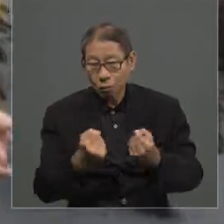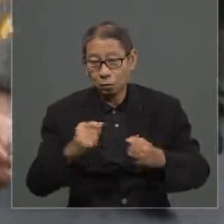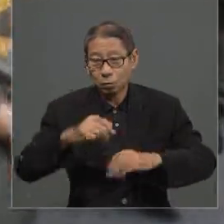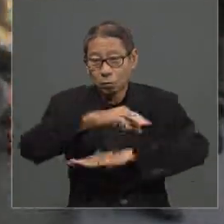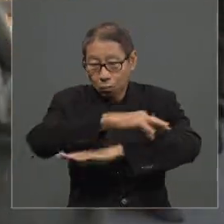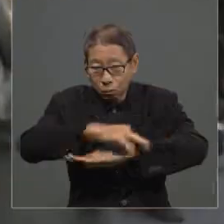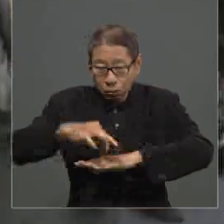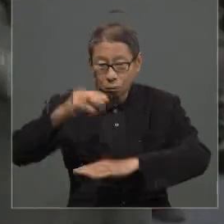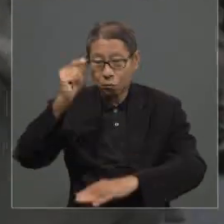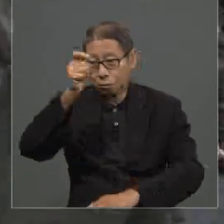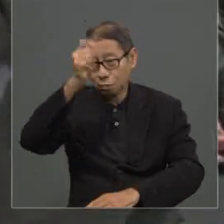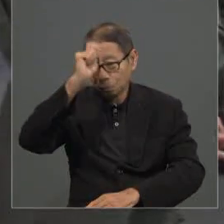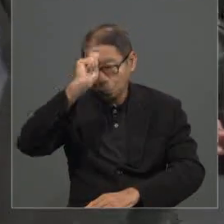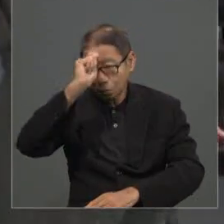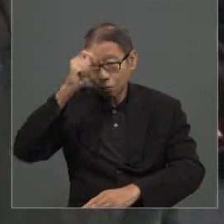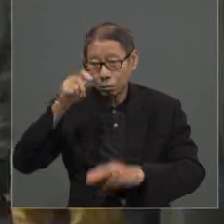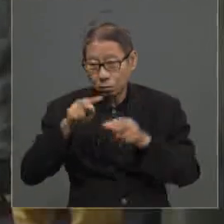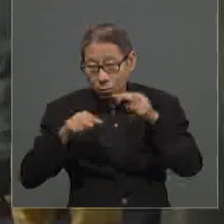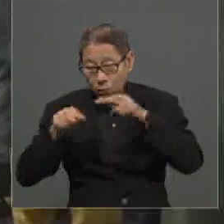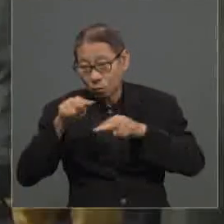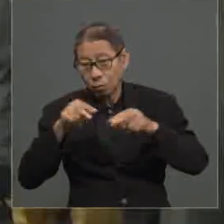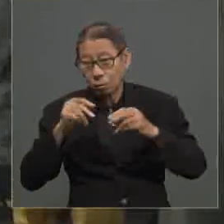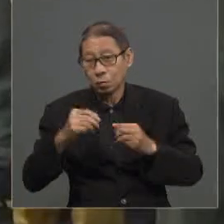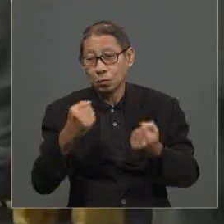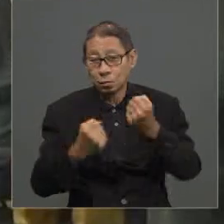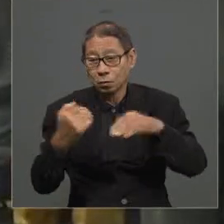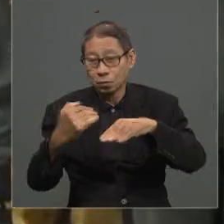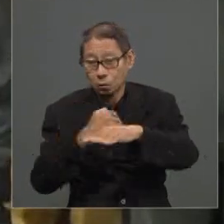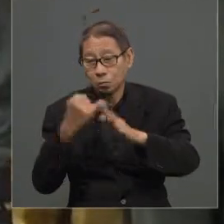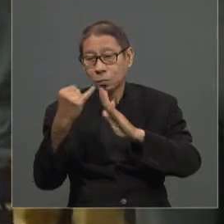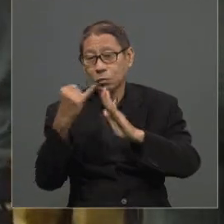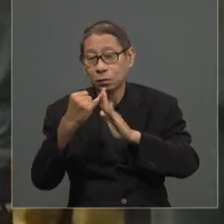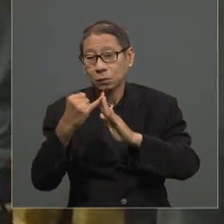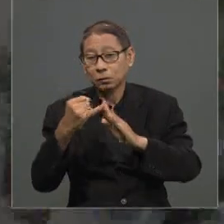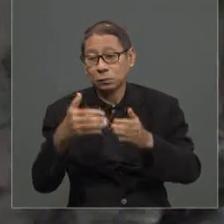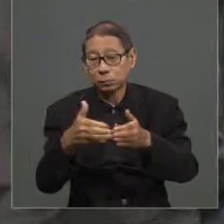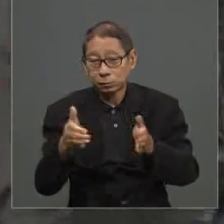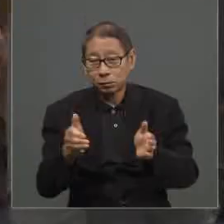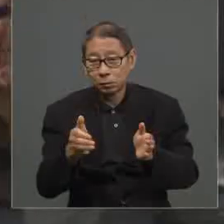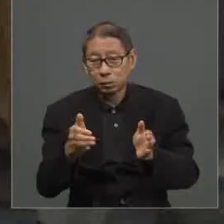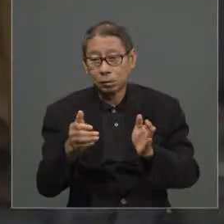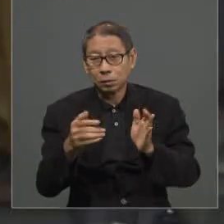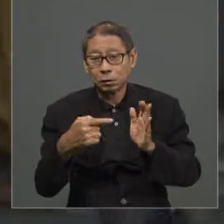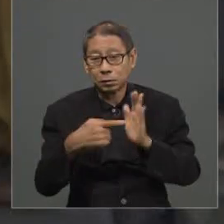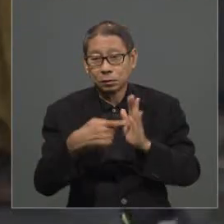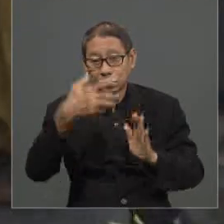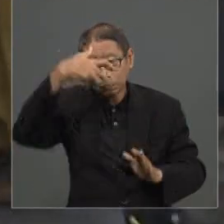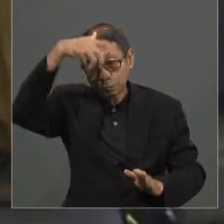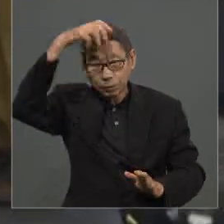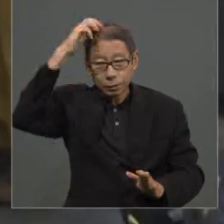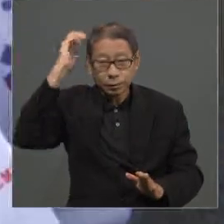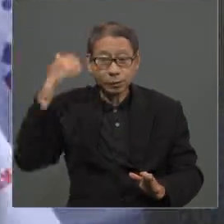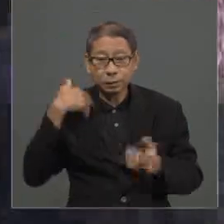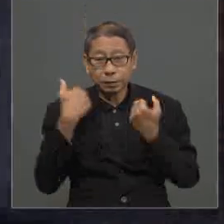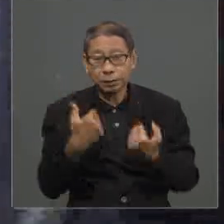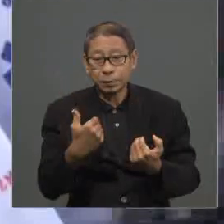ได้มาตรวจนะรวมถึงเจ้าหน้าที่ที่ได้รับมอบหมายให้ตรวจก็คือขนส่งจังหวัดนะครับทีนี้ทางอธิบดีกรมการขนส่งเนี่ยก็บอกว่าท